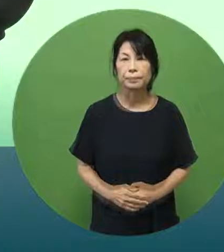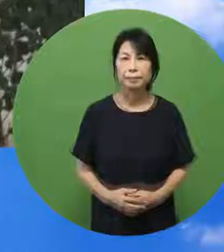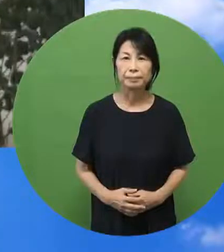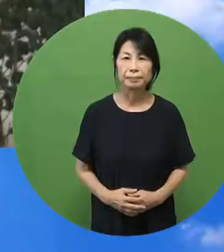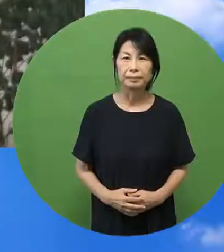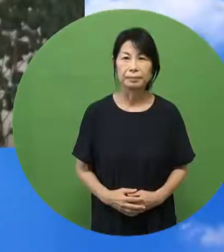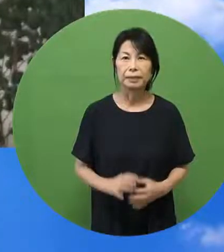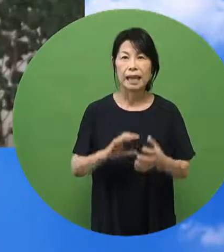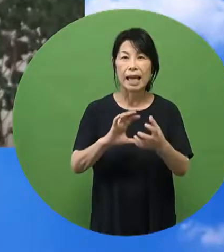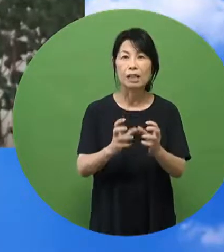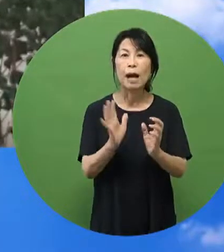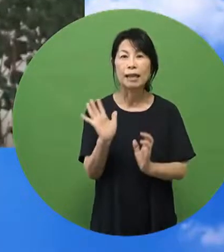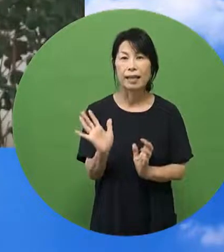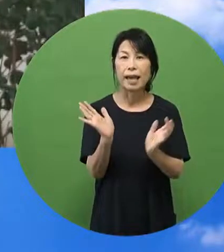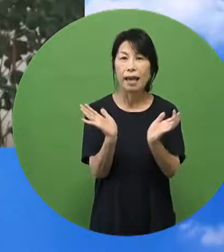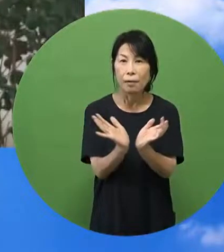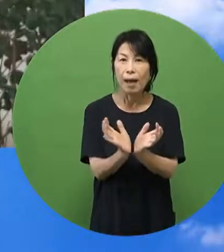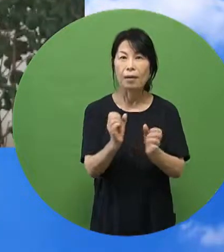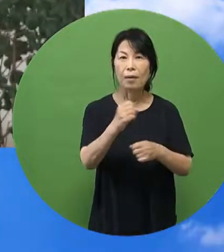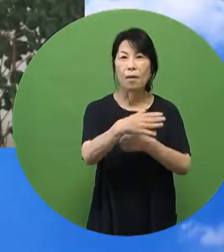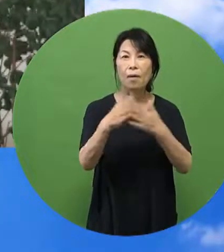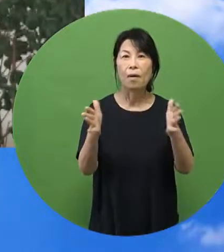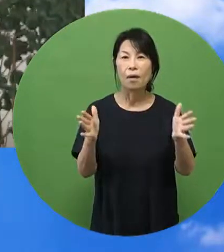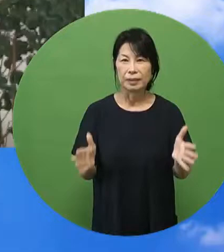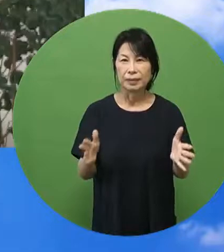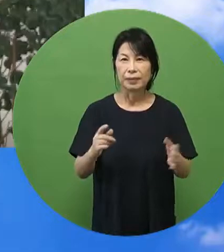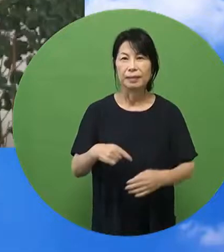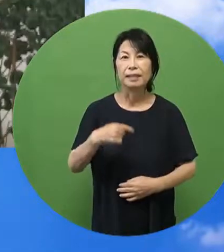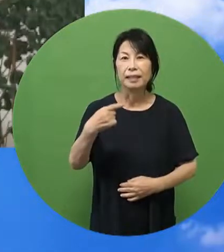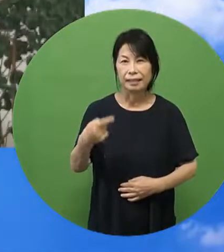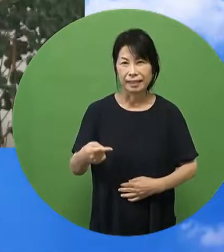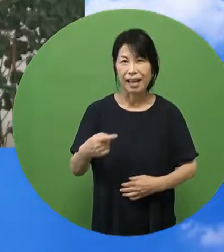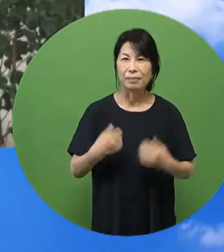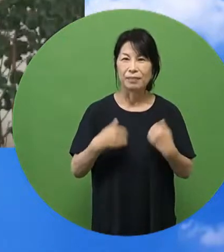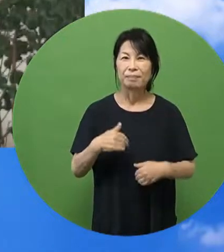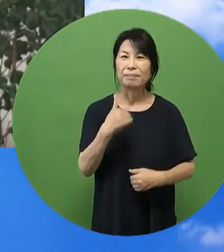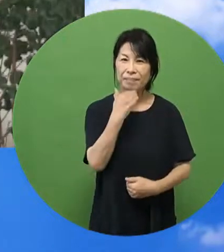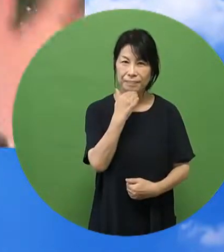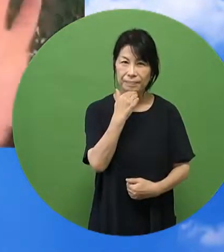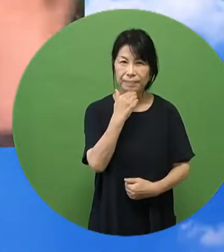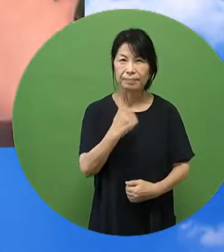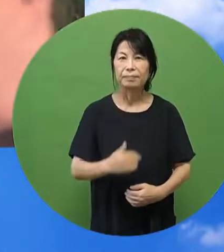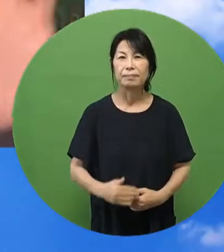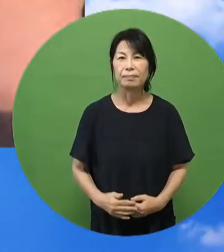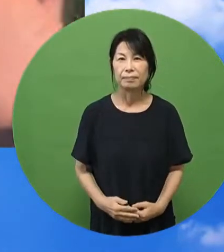岩手ワンコ広報室、次回もご覧ください。